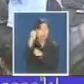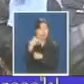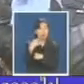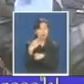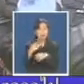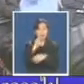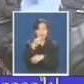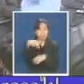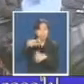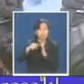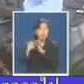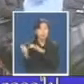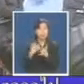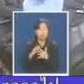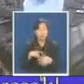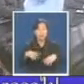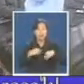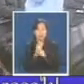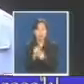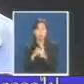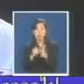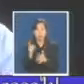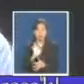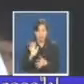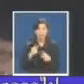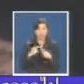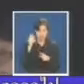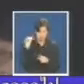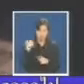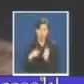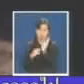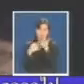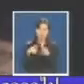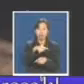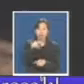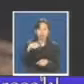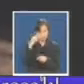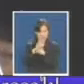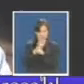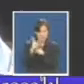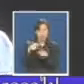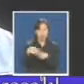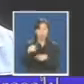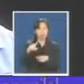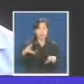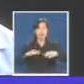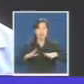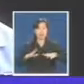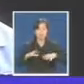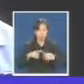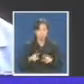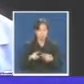ผมว่านั่นคือความพอดีที่ได้มีการนำเสนอแต่ถูกปฏิเสธนะครับนอกจากนั้นเนี่ยที่แตกต่างจ